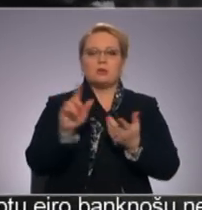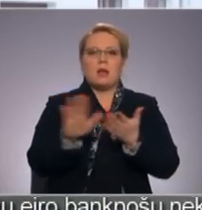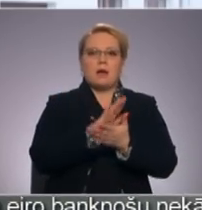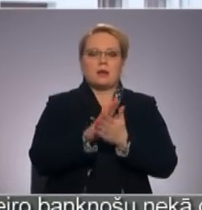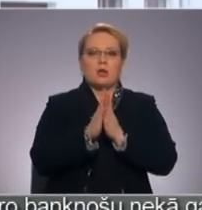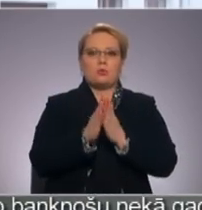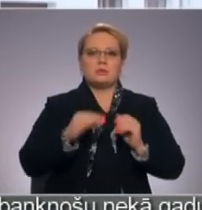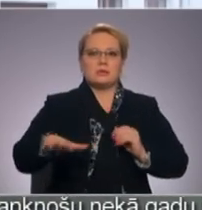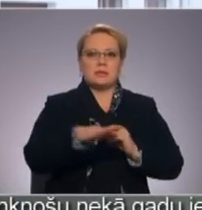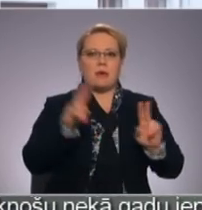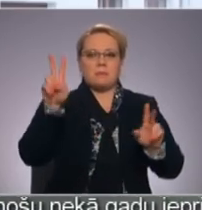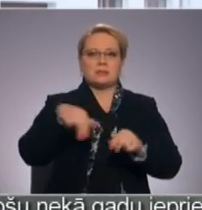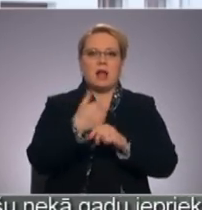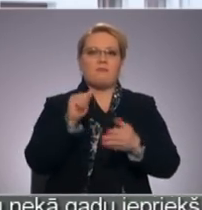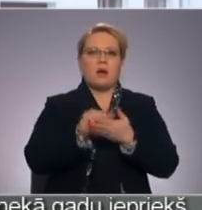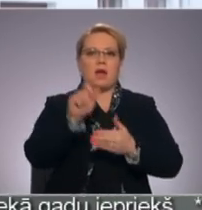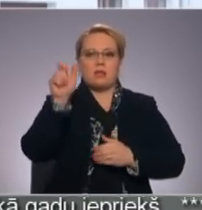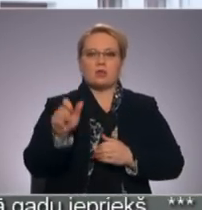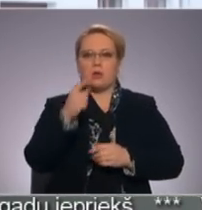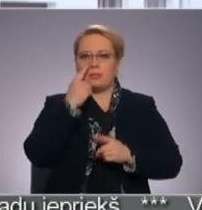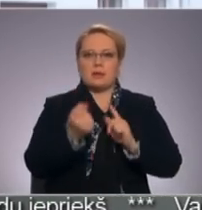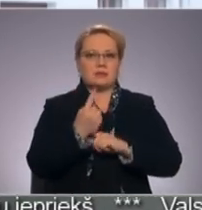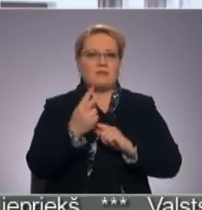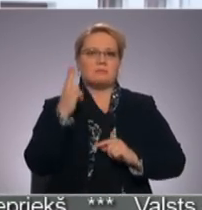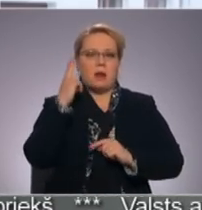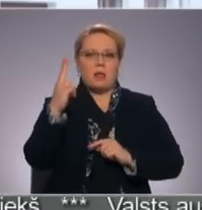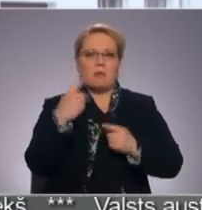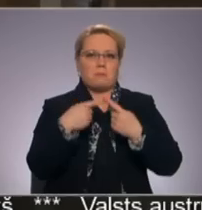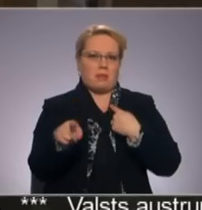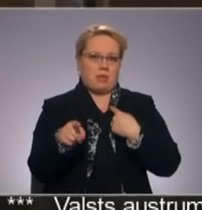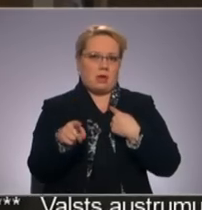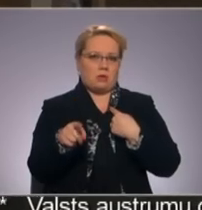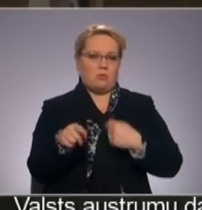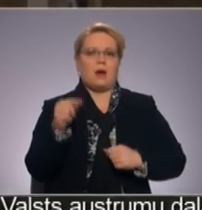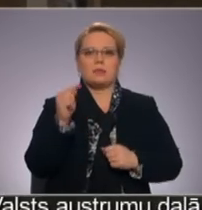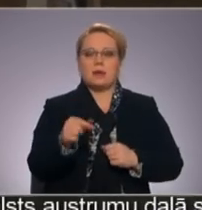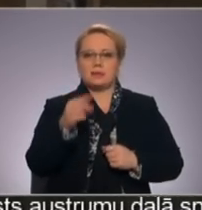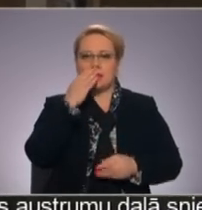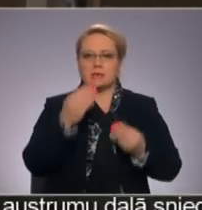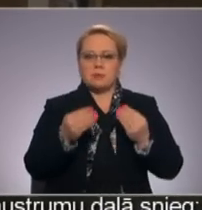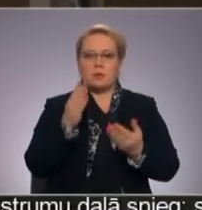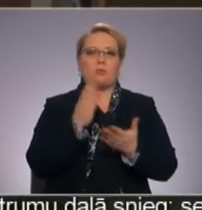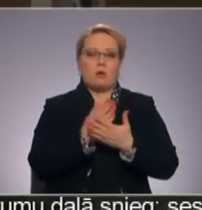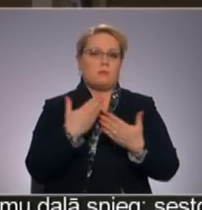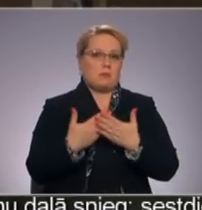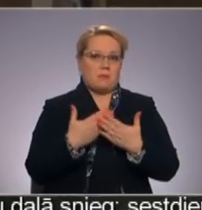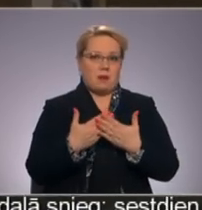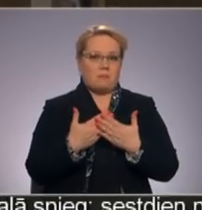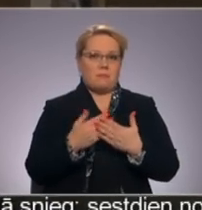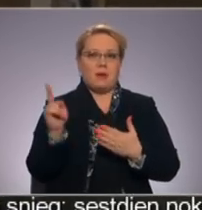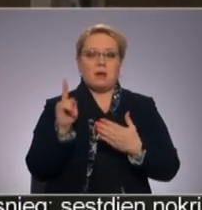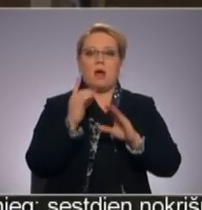laikraksta Lūdzas zemes galveno redaktori, neizdevās pārliecināt par pretējo. Šis eksperiments notiek, pieņemsim,